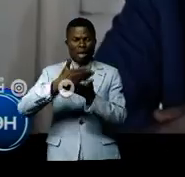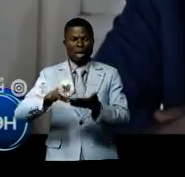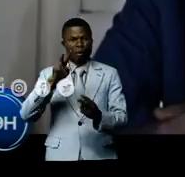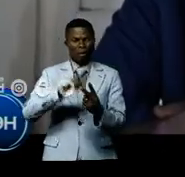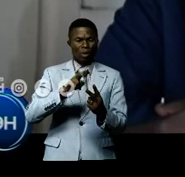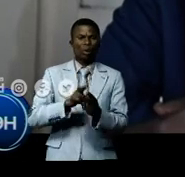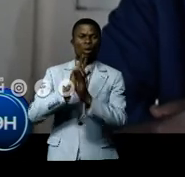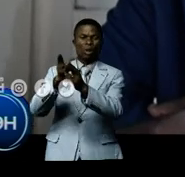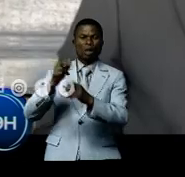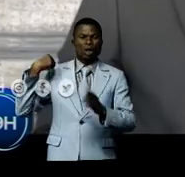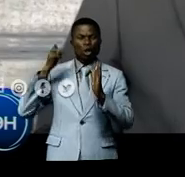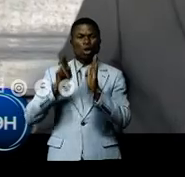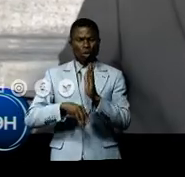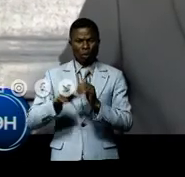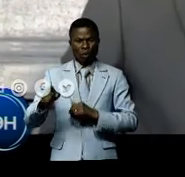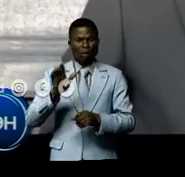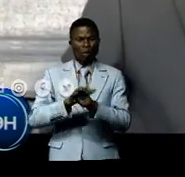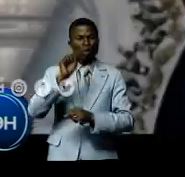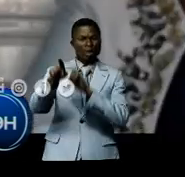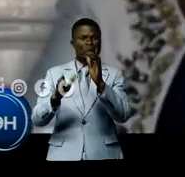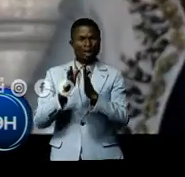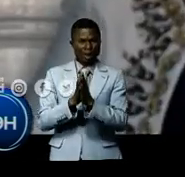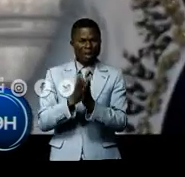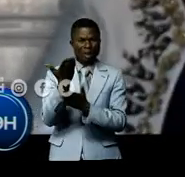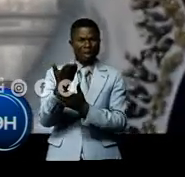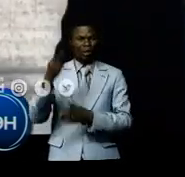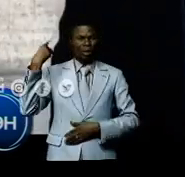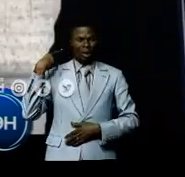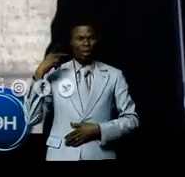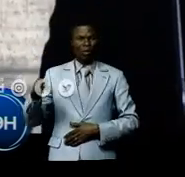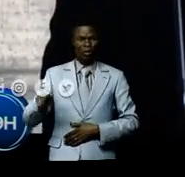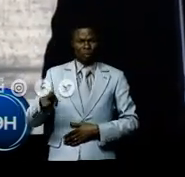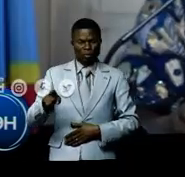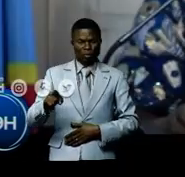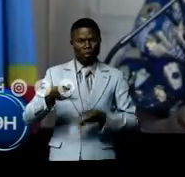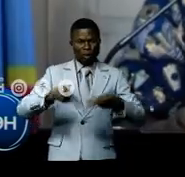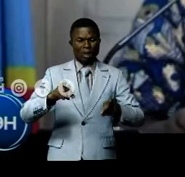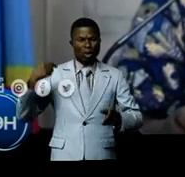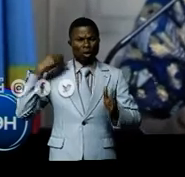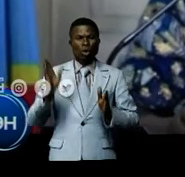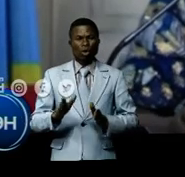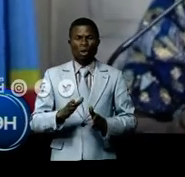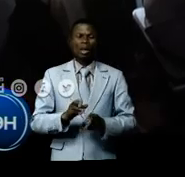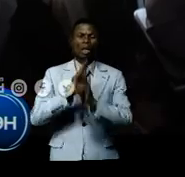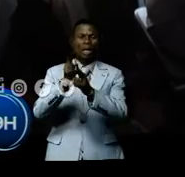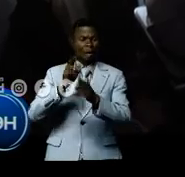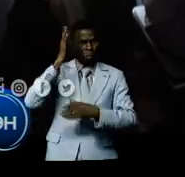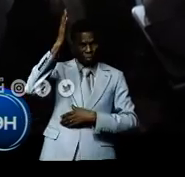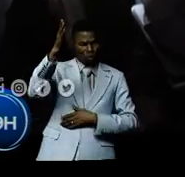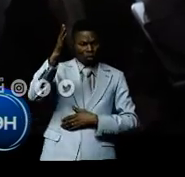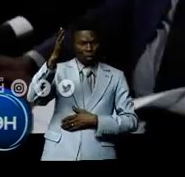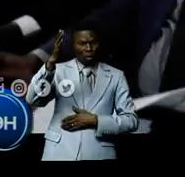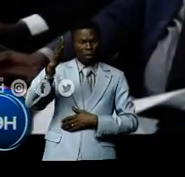aux réponses du gouverneur sur la dizaine de questions posées par les élus provinciaux a permis au gouverneur de réserver des réponses